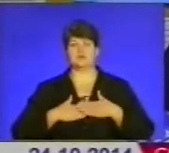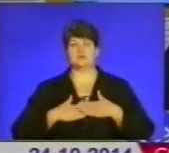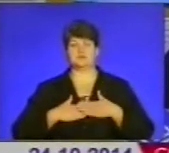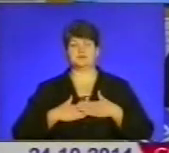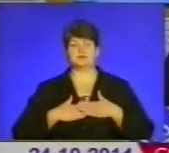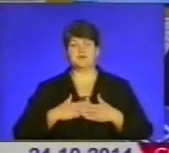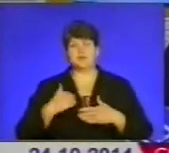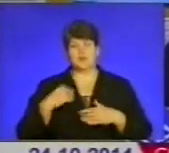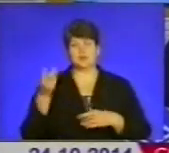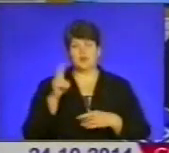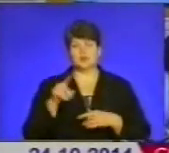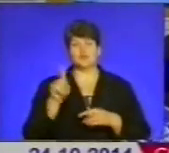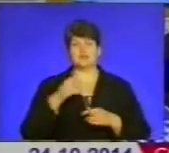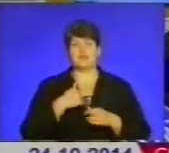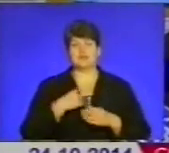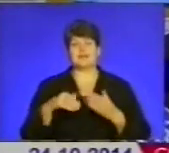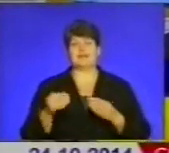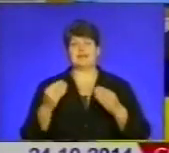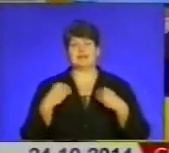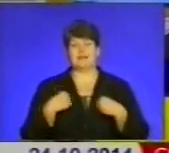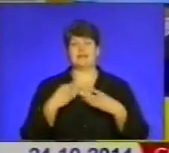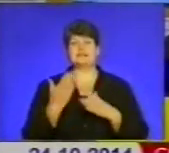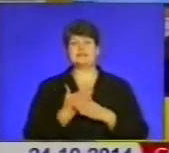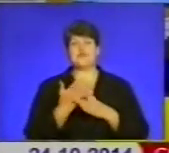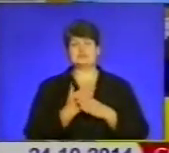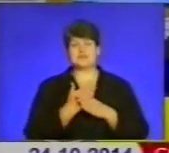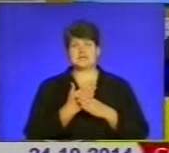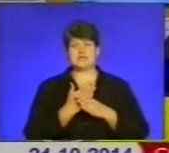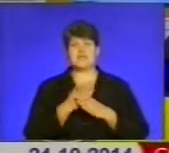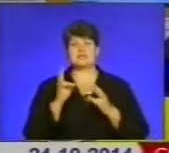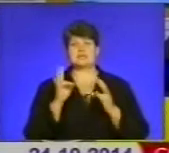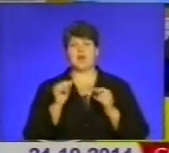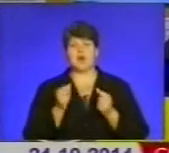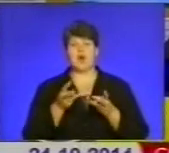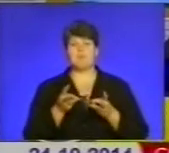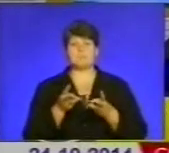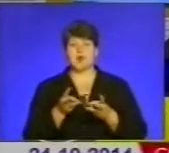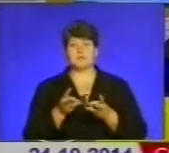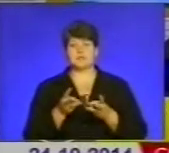щоб мені надали субсидії на опалення, на